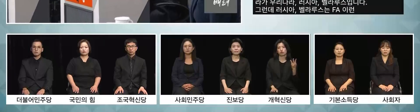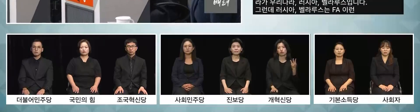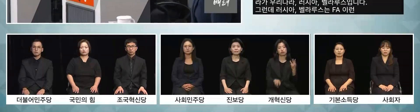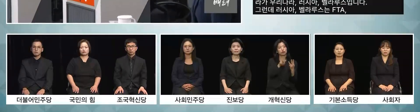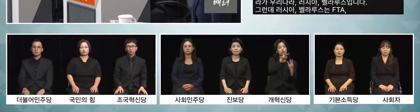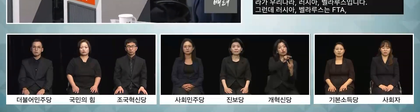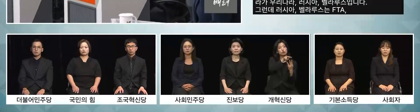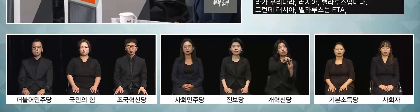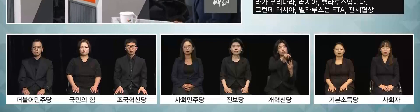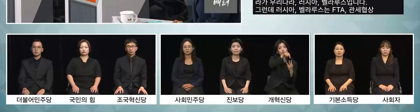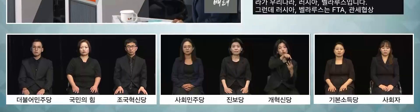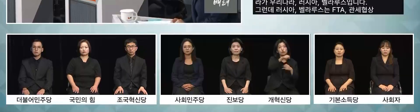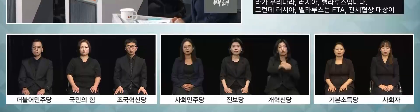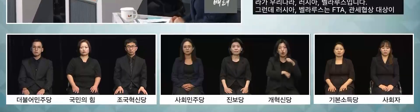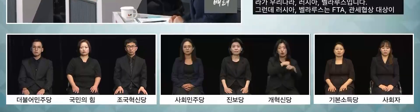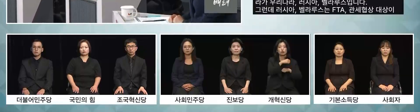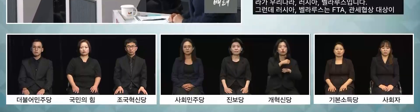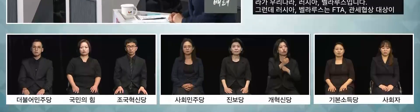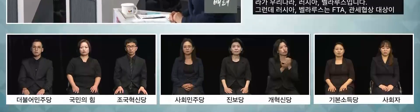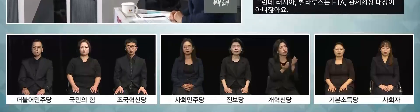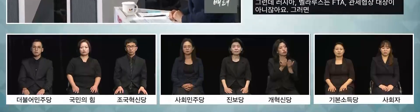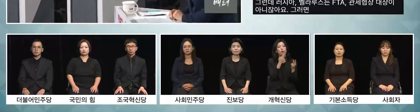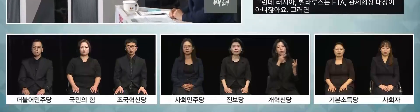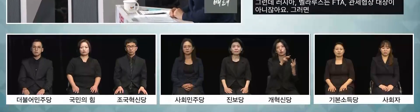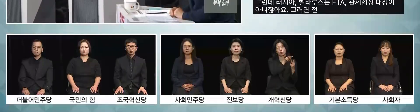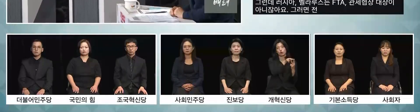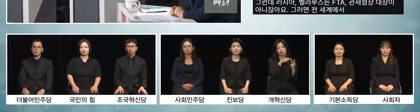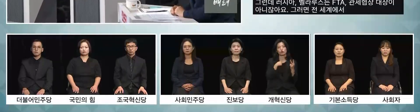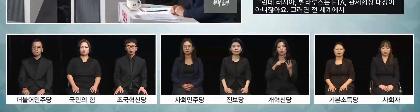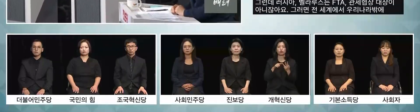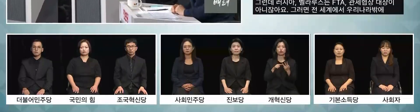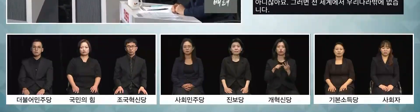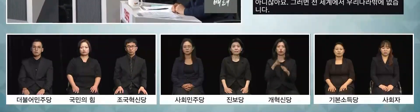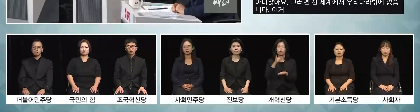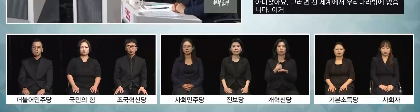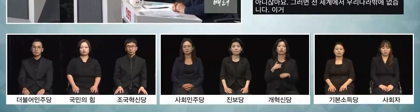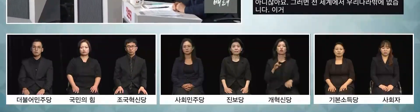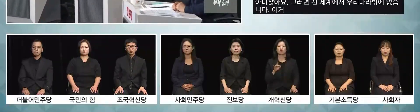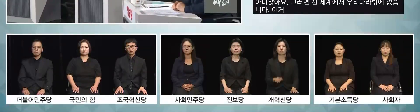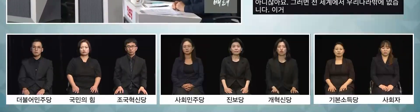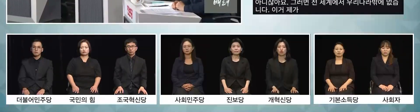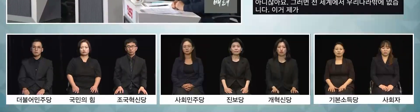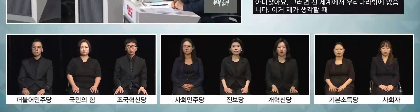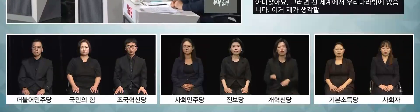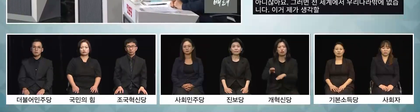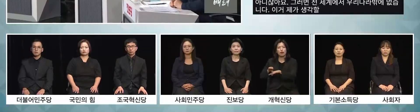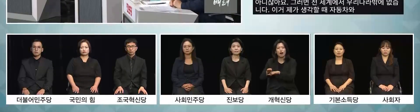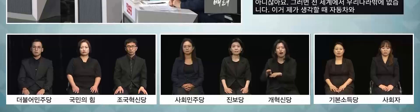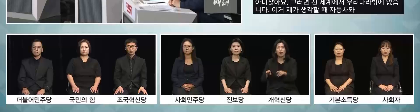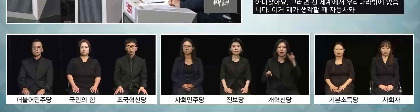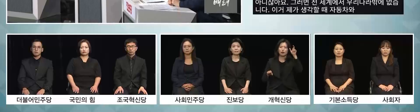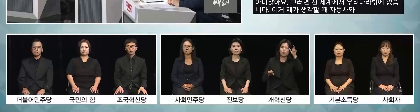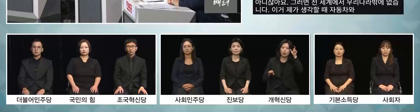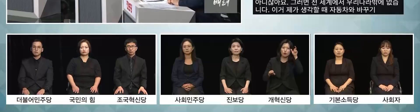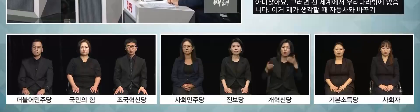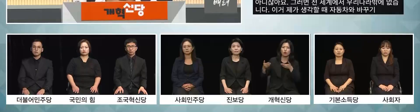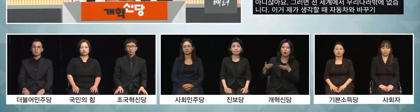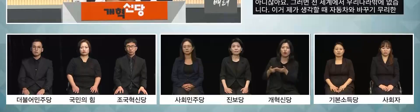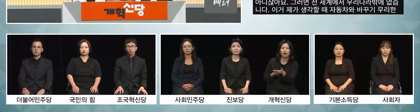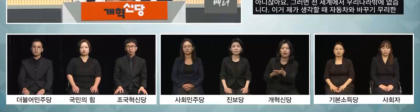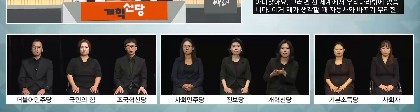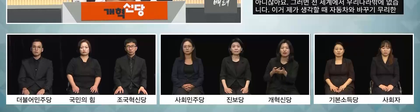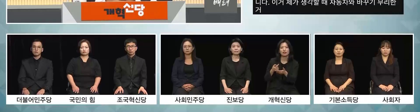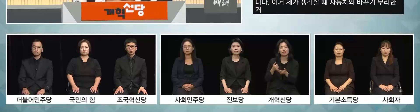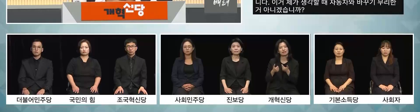세계에서 우리나라밖에 없습니다. 그럼 이거 제가 생각하기에 자동차와 바꾸기에는 좀 무리한 거 아니겠습니까? 지금